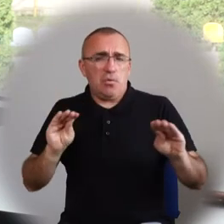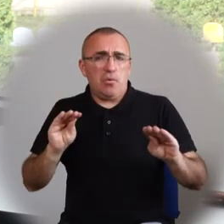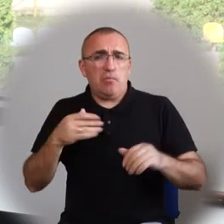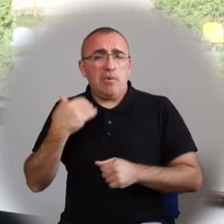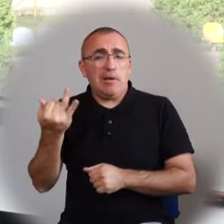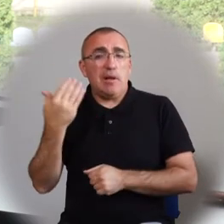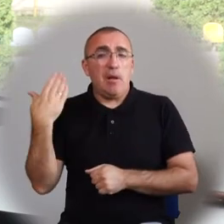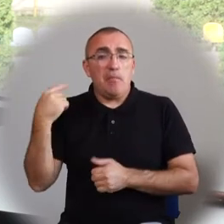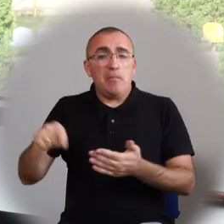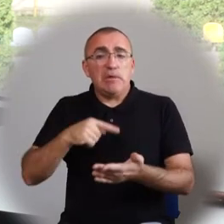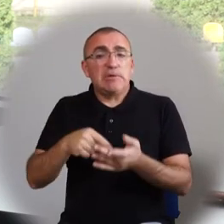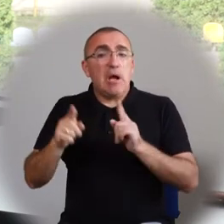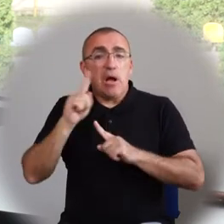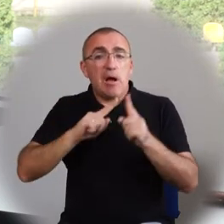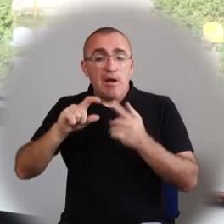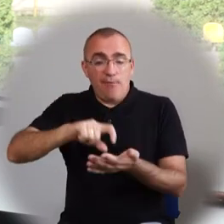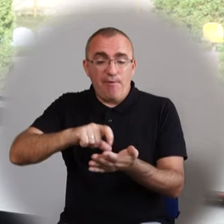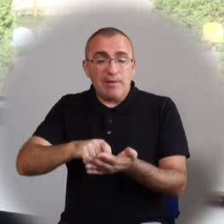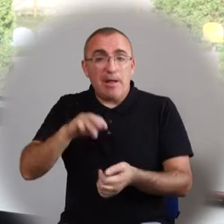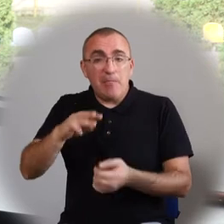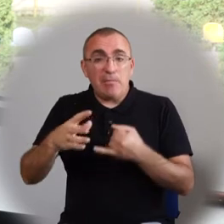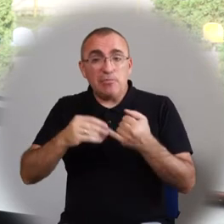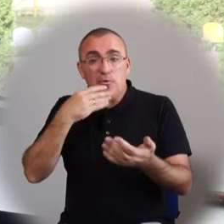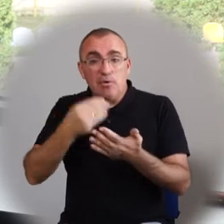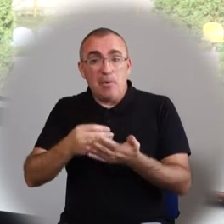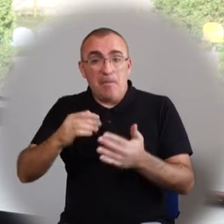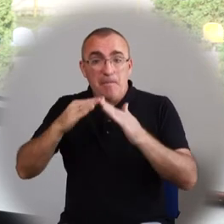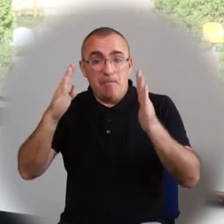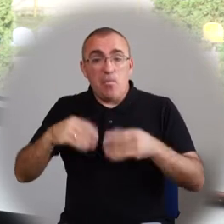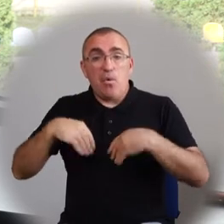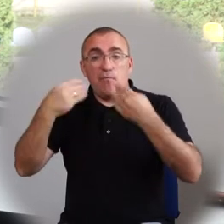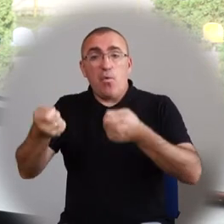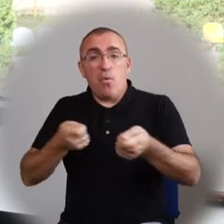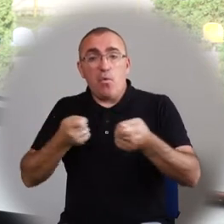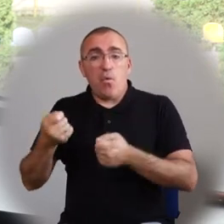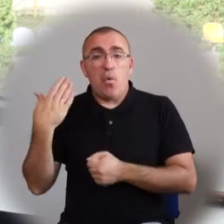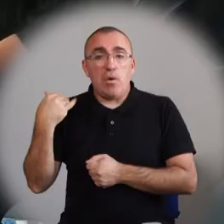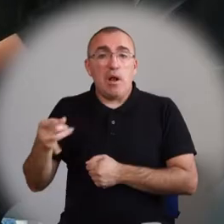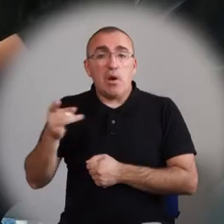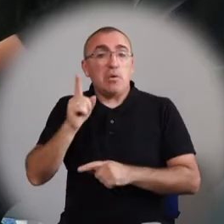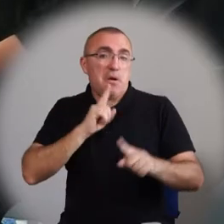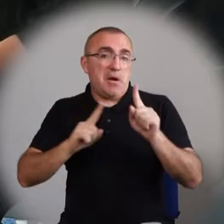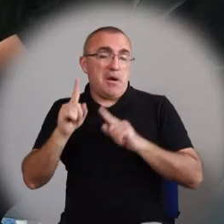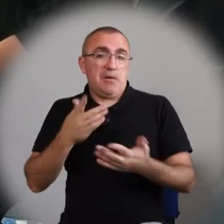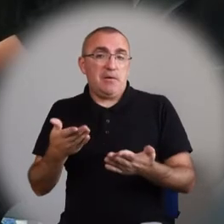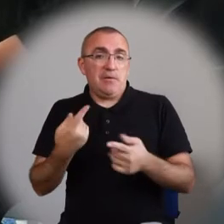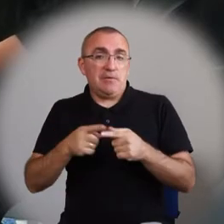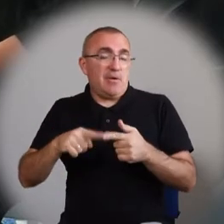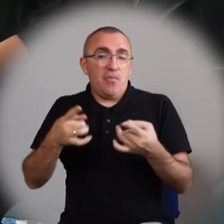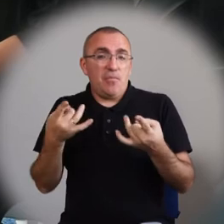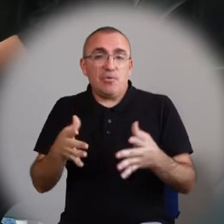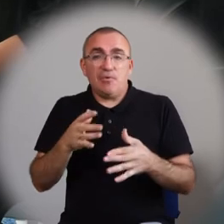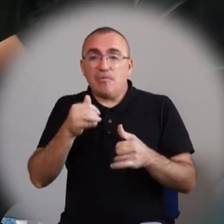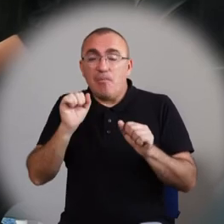я хочу побачити, як Олександрійська міська рада хоча б квадратний метр своєї землі або свого приміщення віддасть в управління Олександрійській районній